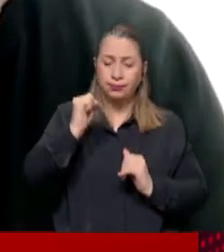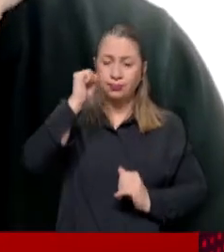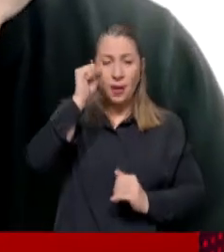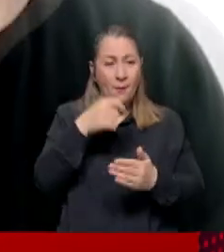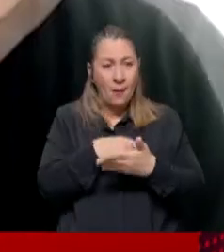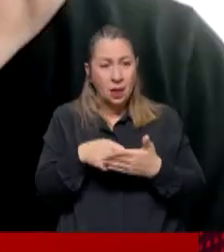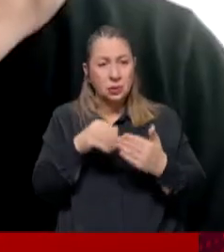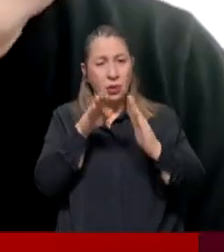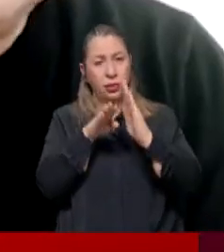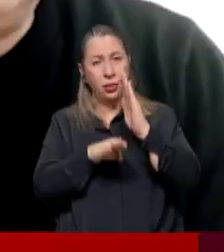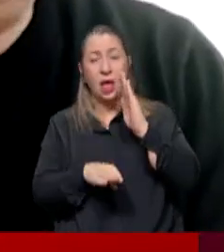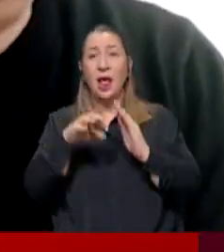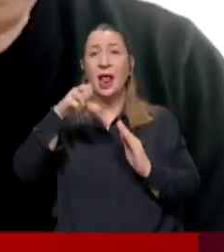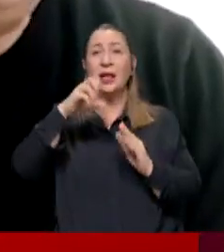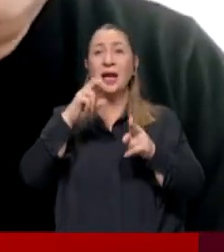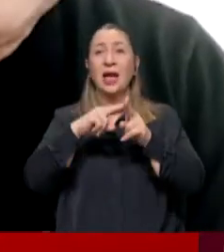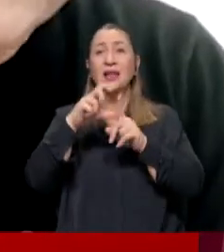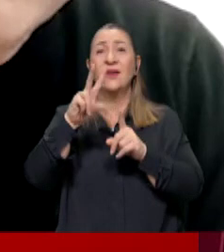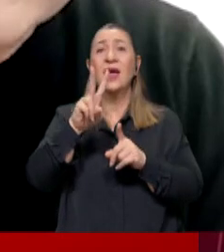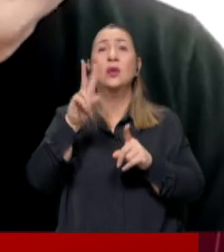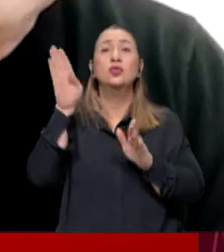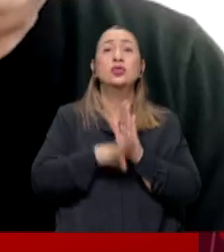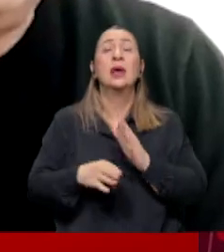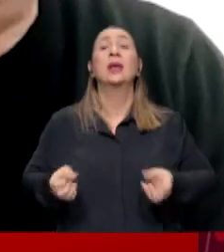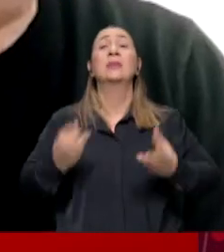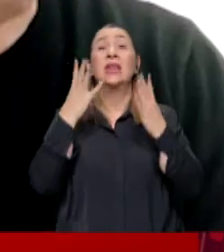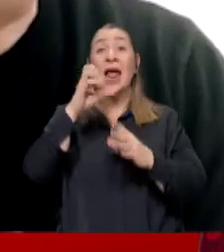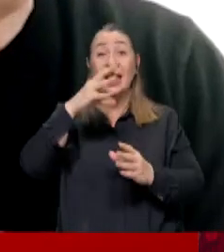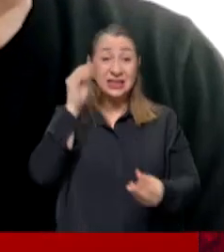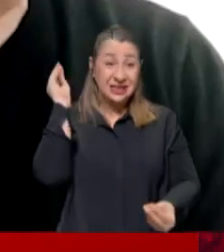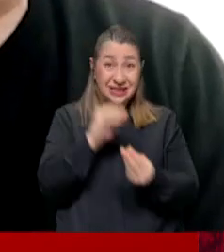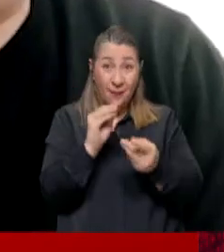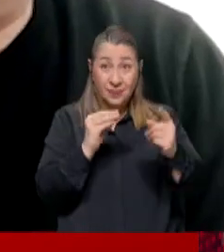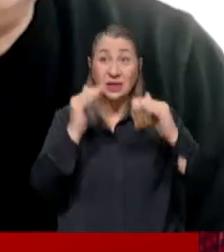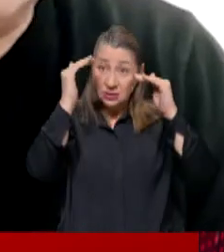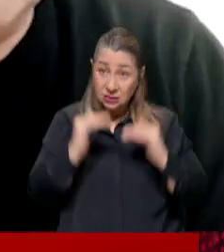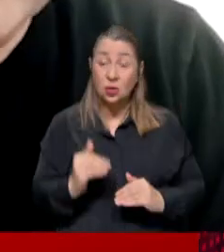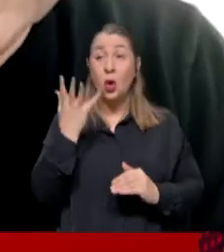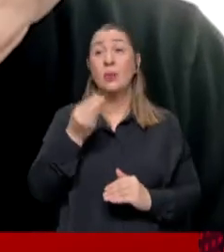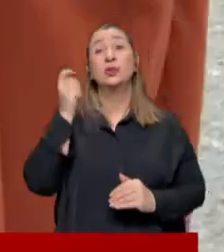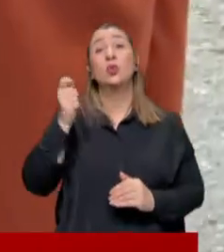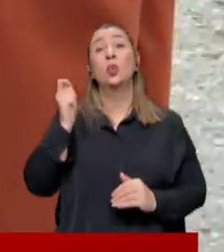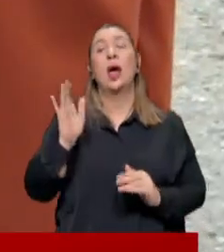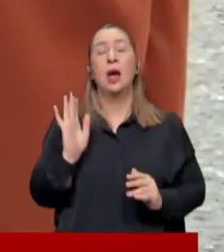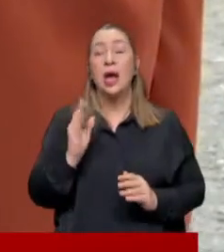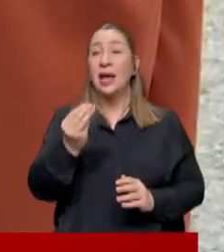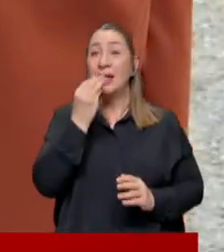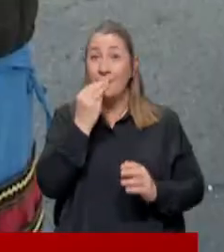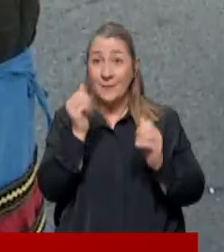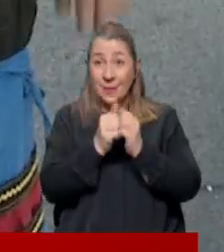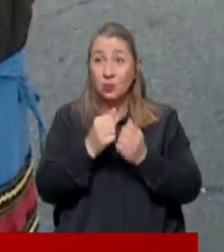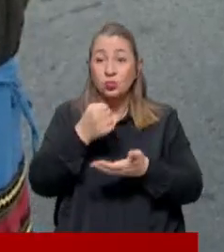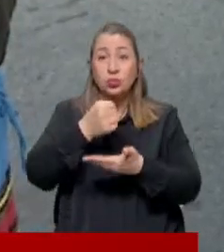doğrudan yansıyor. Elektrikte KDV'yi düşürmek yetmez. Elektriğe yapılan zamları da geriye almak zorundalar. Gıda ile